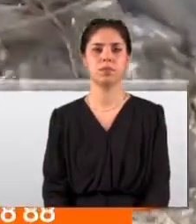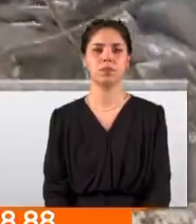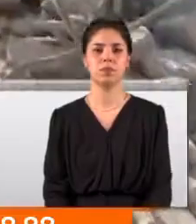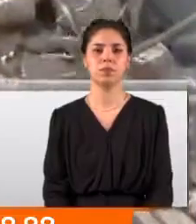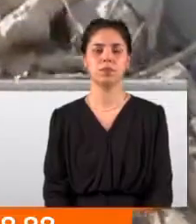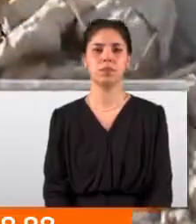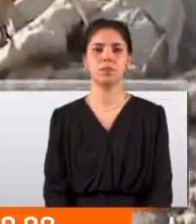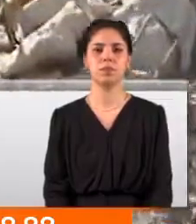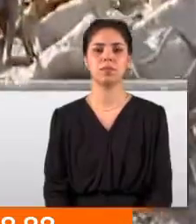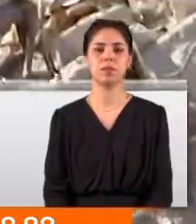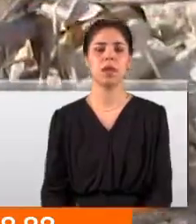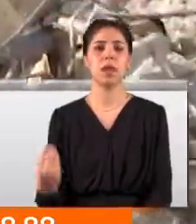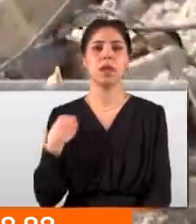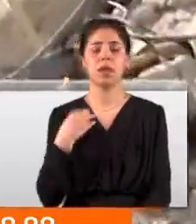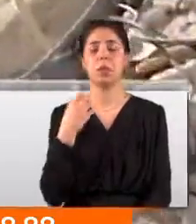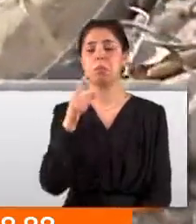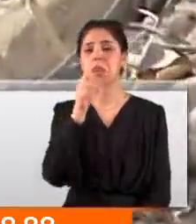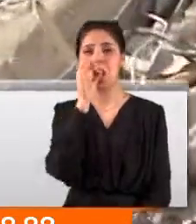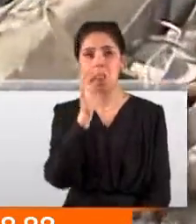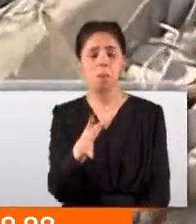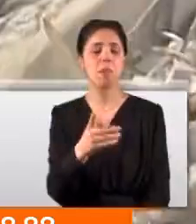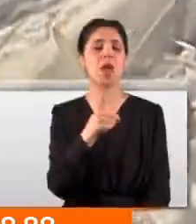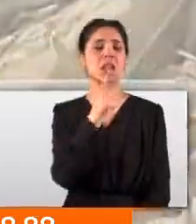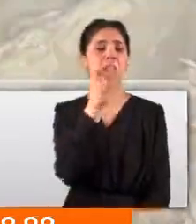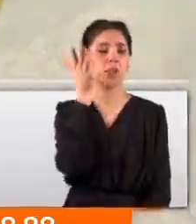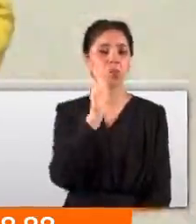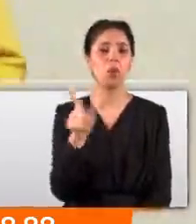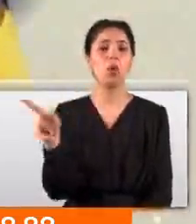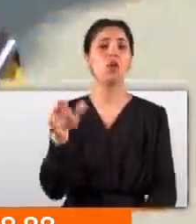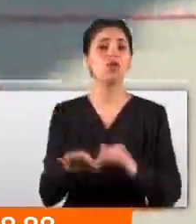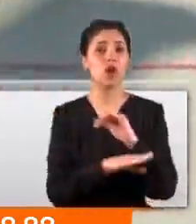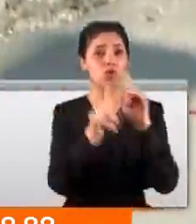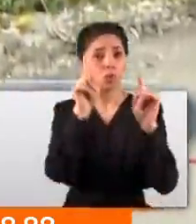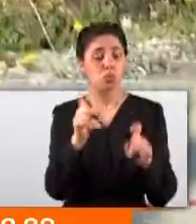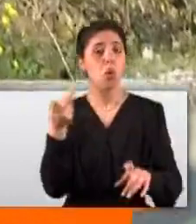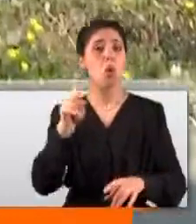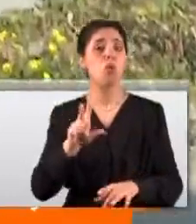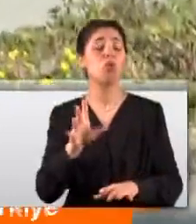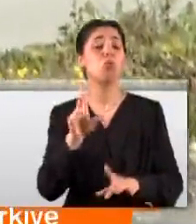Ne bir ses ne bir haber. Hayatta olup olmadıklarını dahi bilmiyorlar.